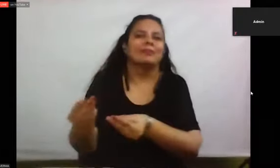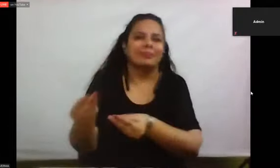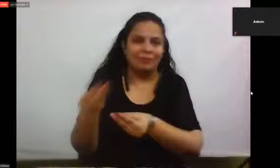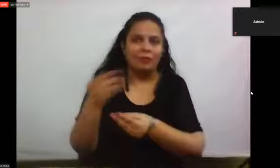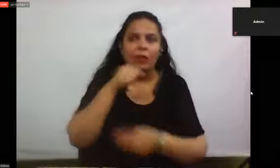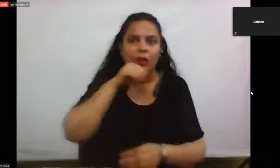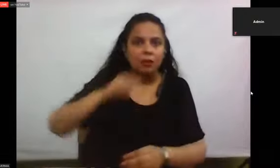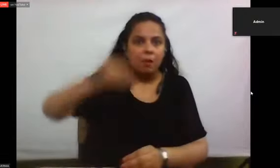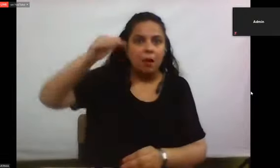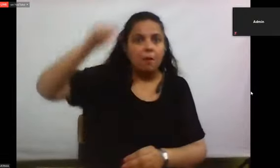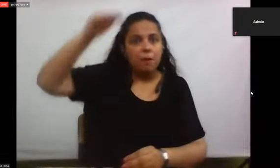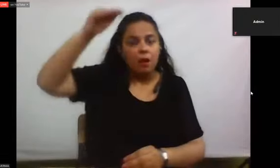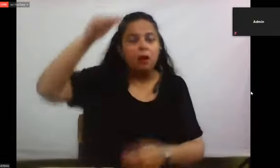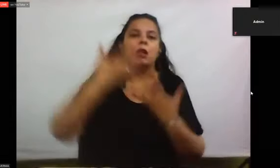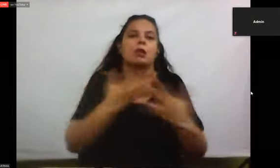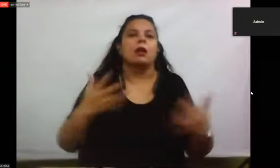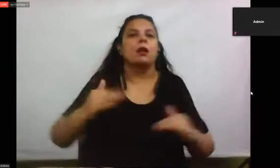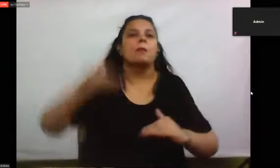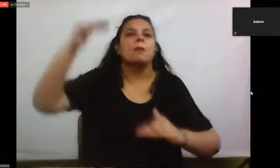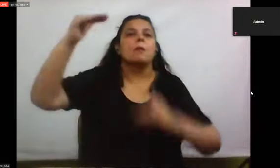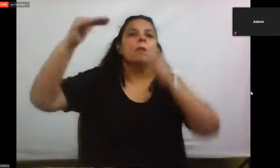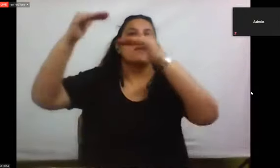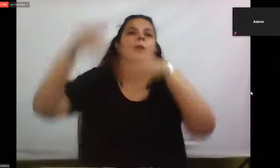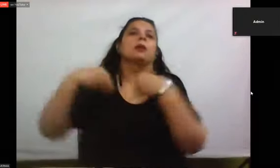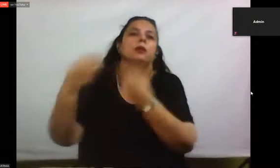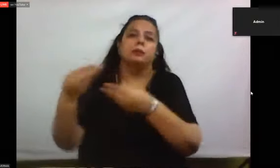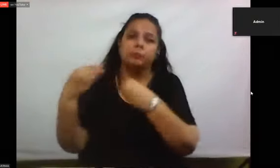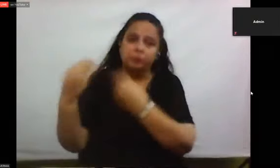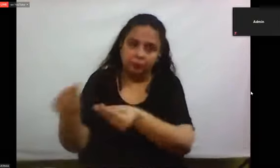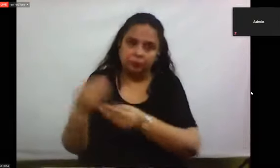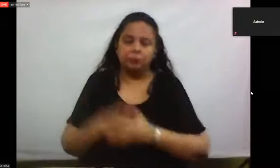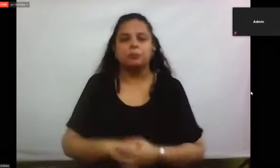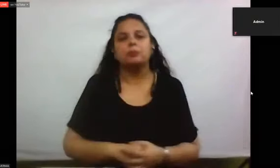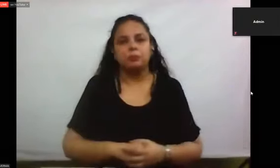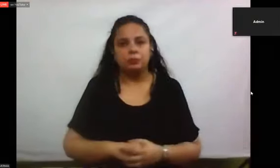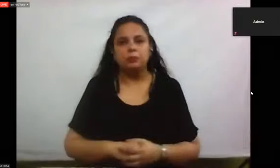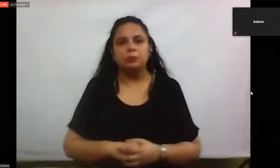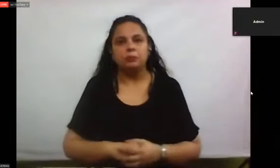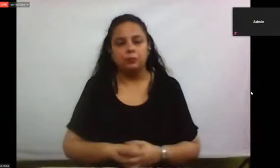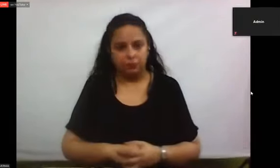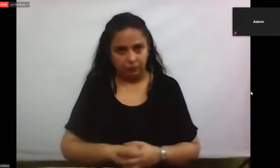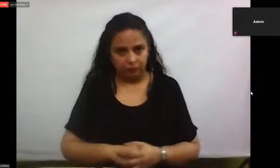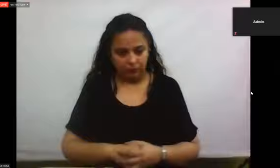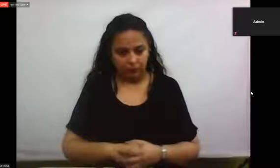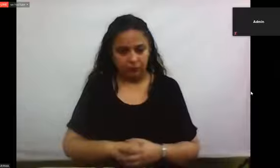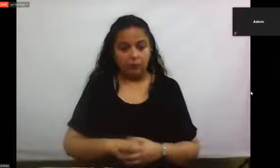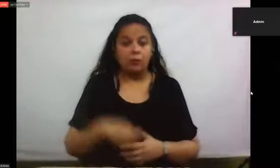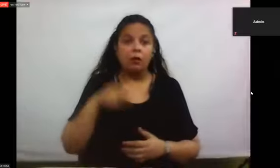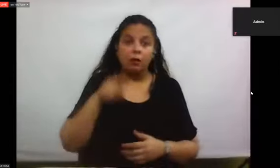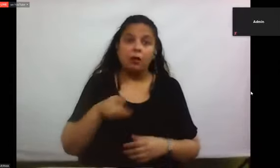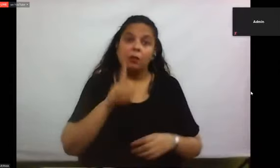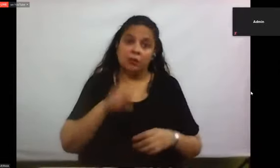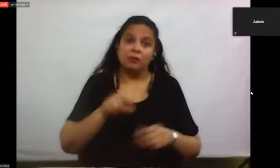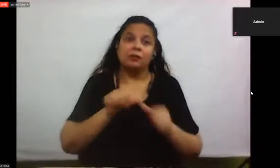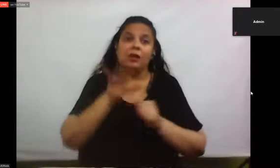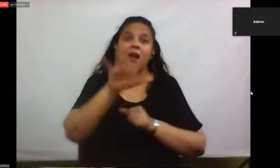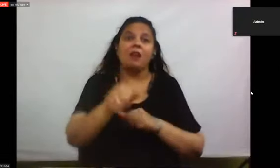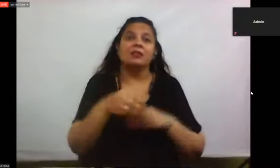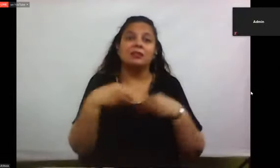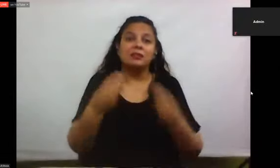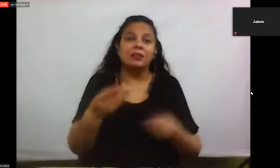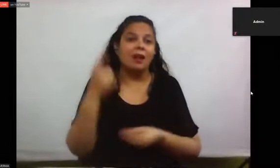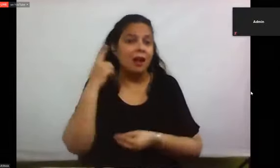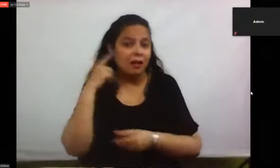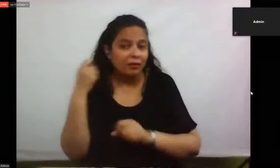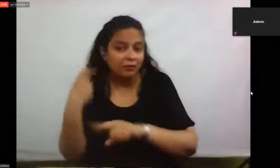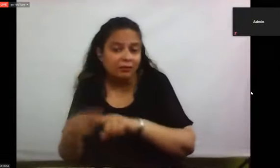younger are enjoying. And then those things have to be modified and made accessible. ये तो स्कूल पे डिपेंड